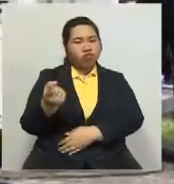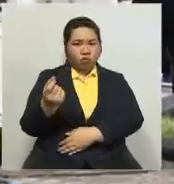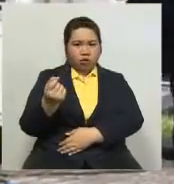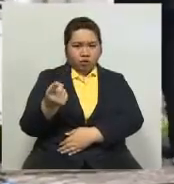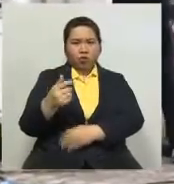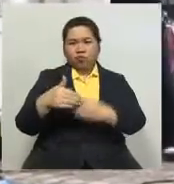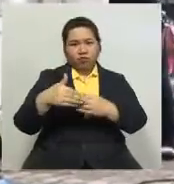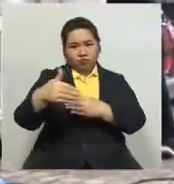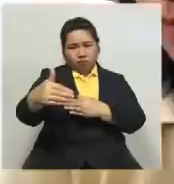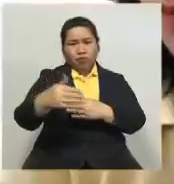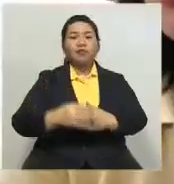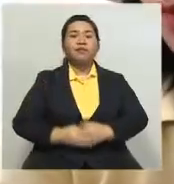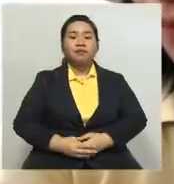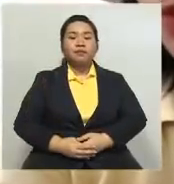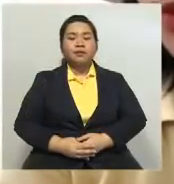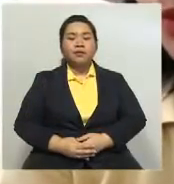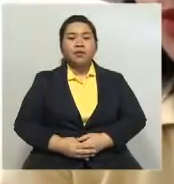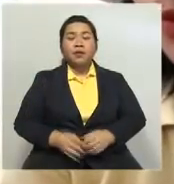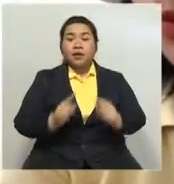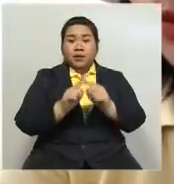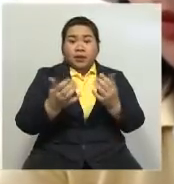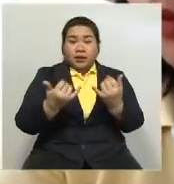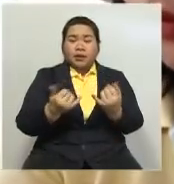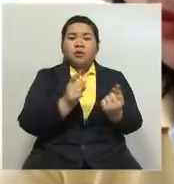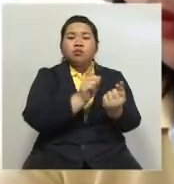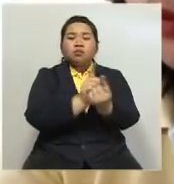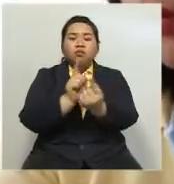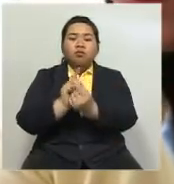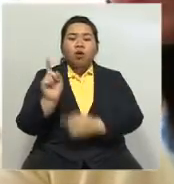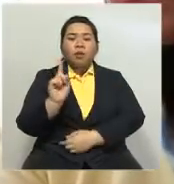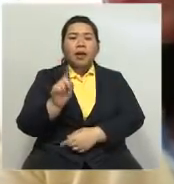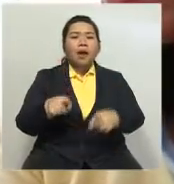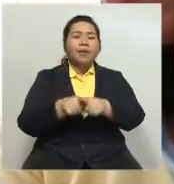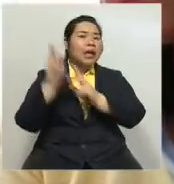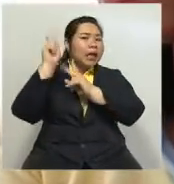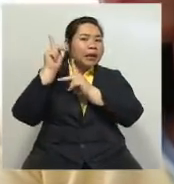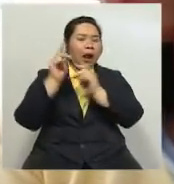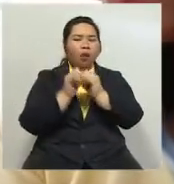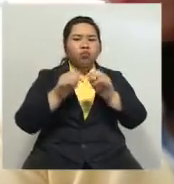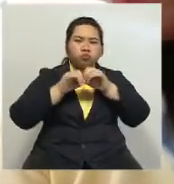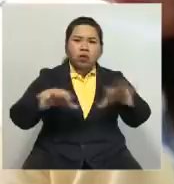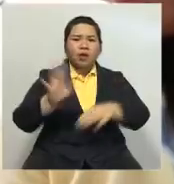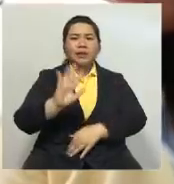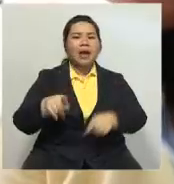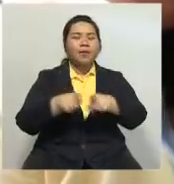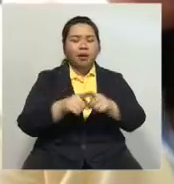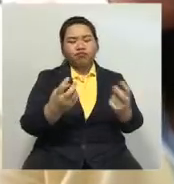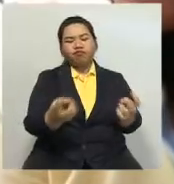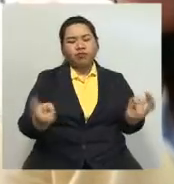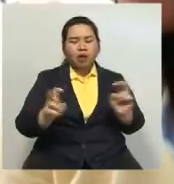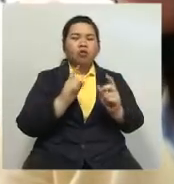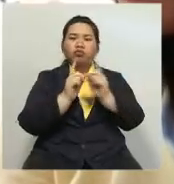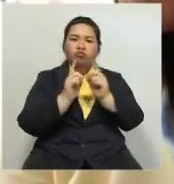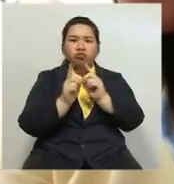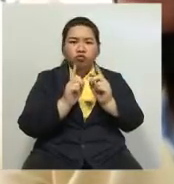ดำเนินรายการ เพียงแต่ว่าในการเจอกันเนี่ยคงไม่ใช่ลักษณะแถลงข่าวเป็นลักษณะของการนั่งพูดคุยกัน